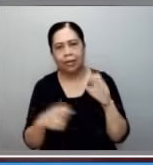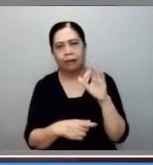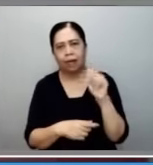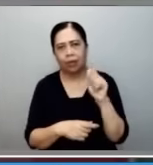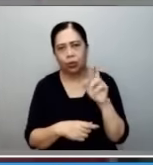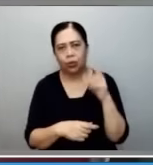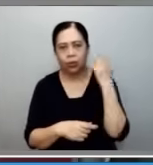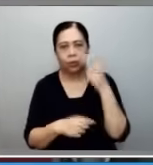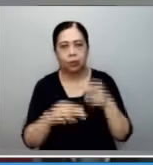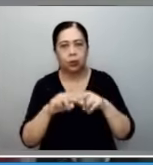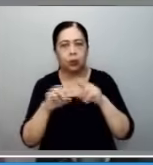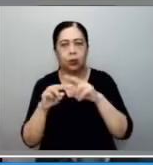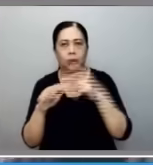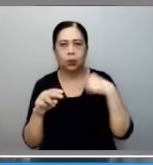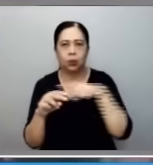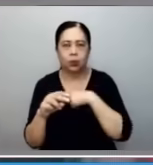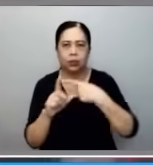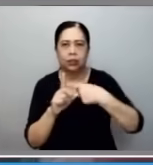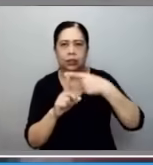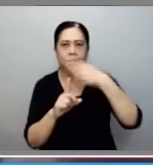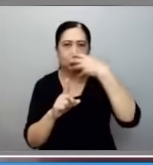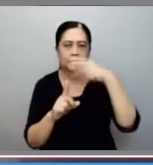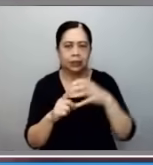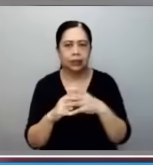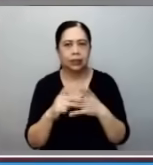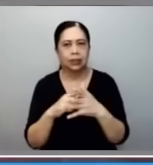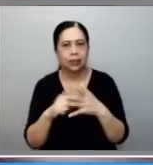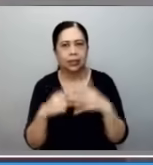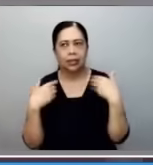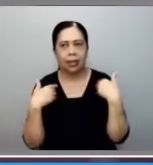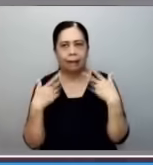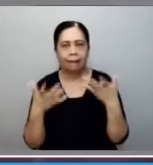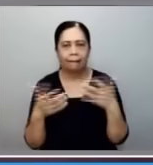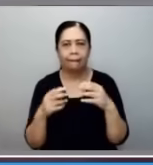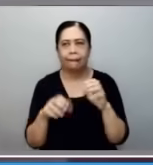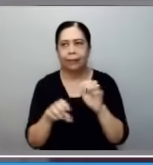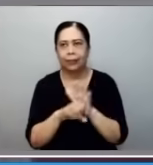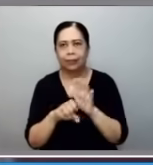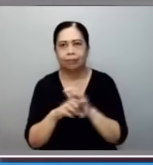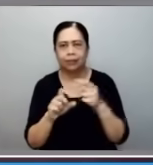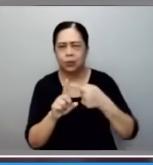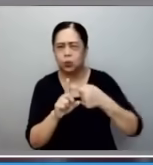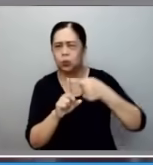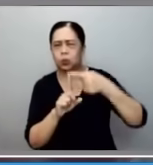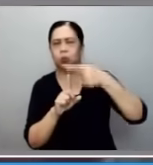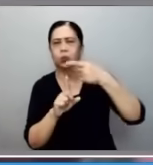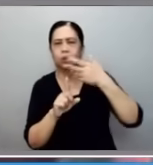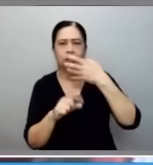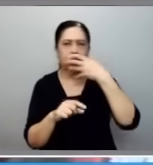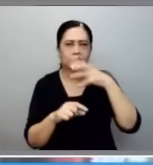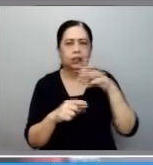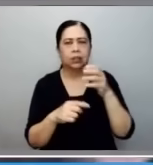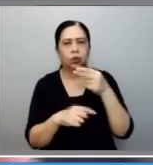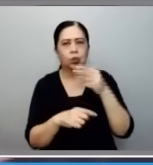kapag tumataas po yung ating heat index. Mm-hmm. And there were instances, Sir Rafi, na kapag tumataas po masyado ang ating relative humidity,